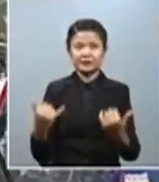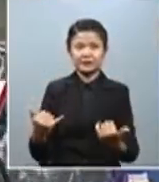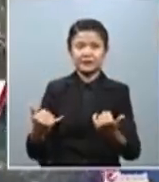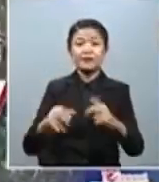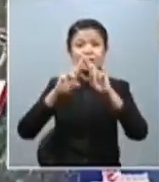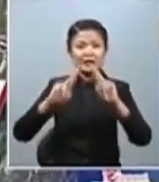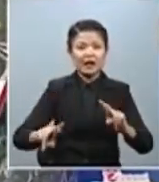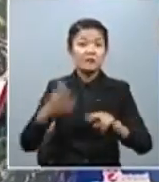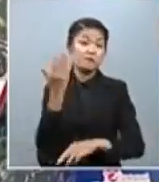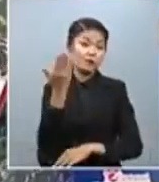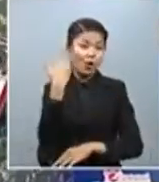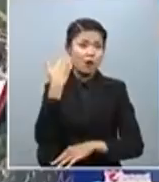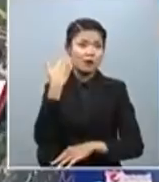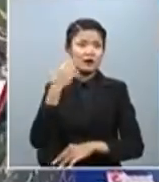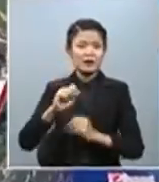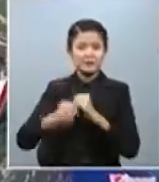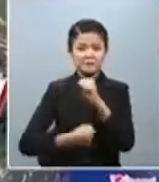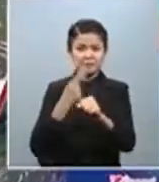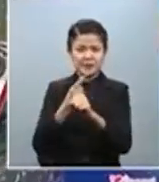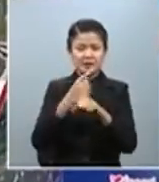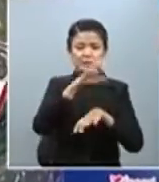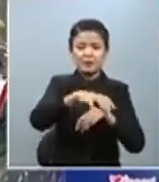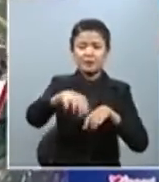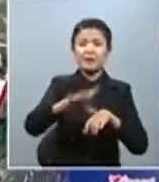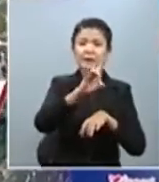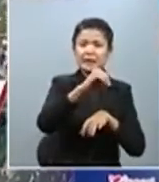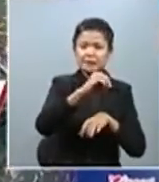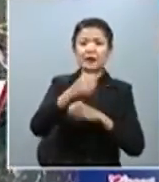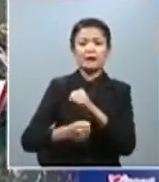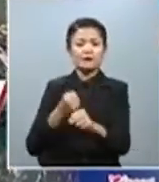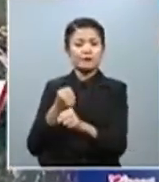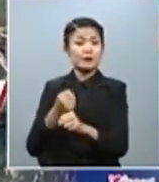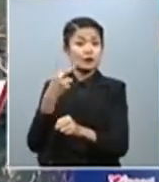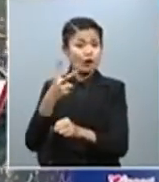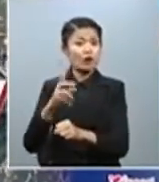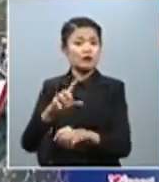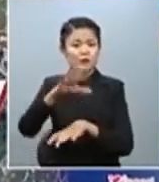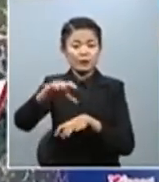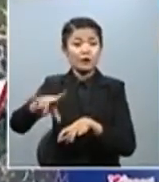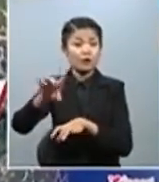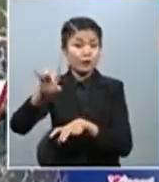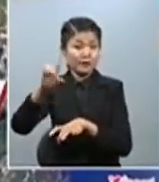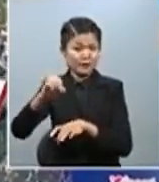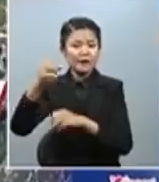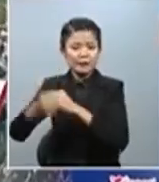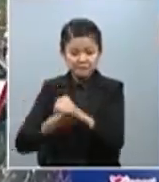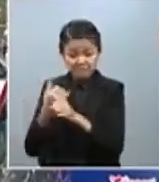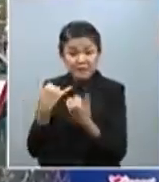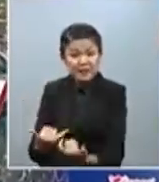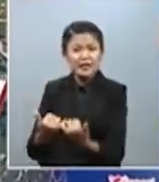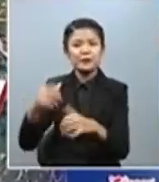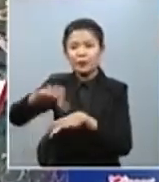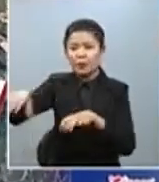าเนี่ยเดิมทีเดียวเราทำตอนปีแรกแหละ80ร้านปีที่2เป็น180และปีนี้ปีที่3เนี่ย220นะ